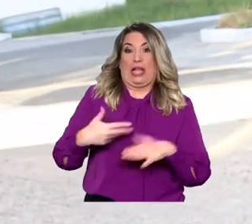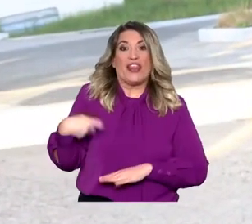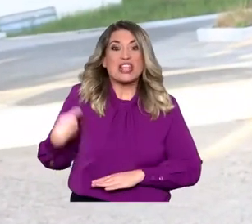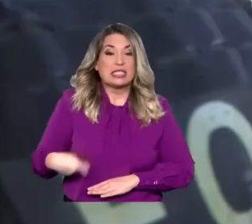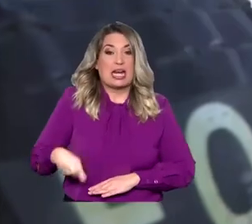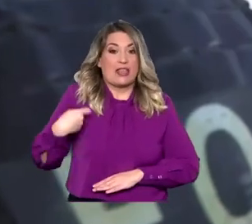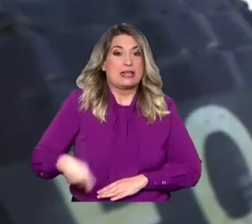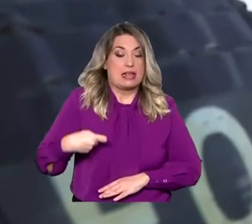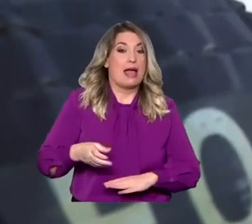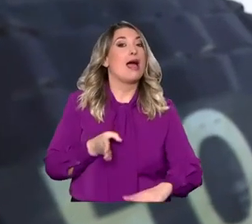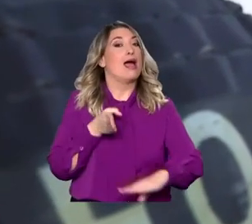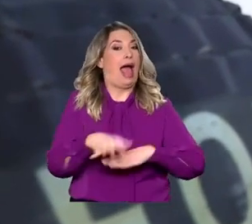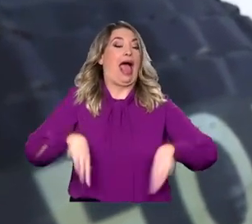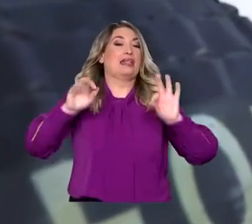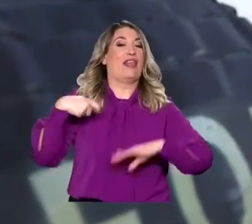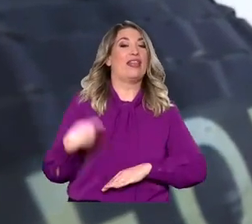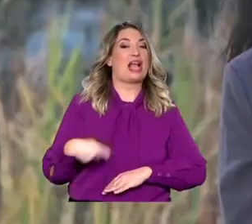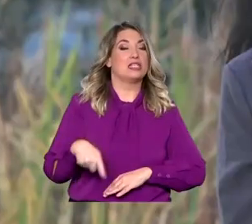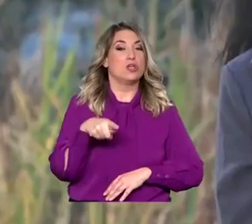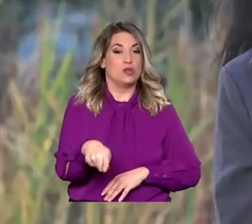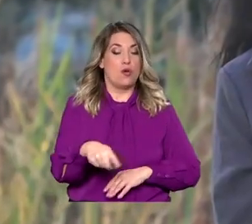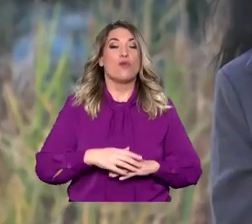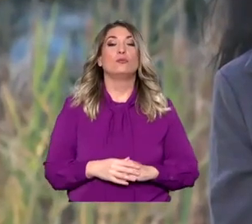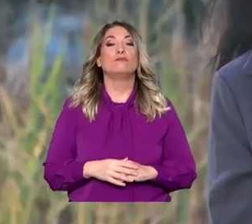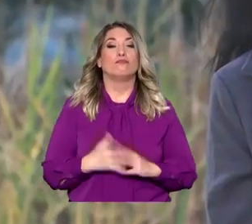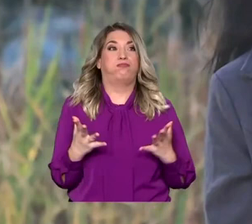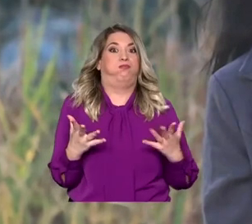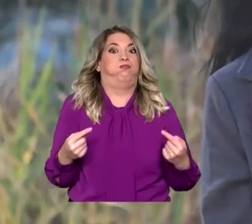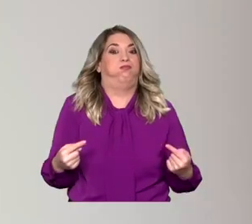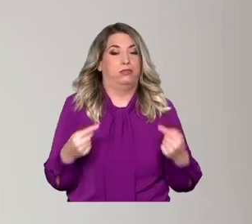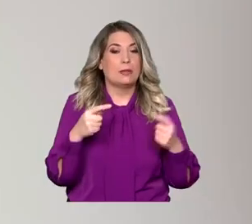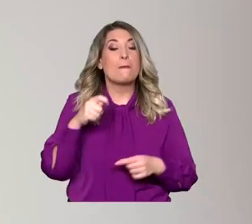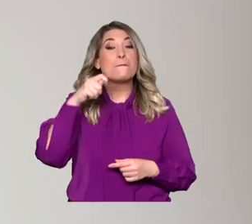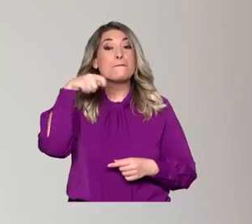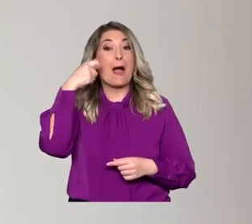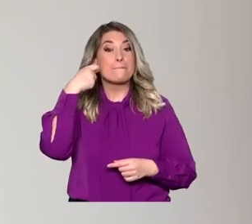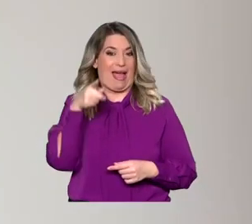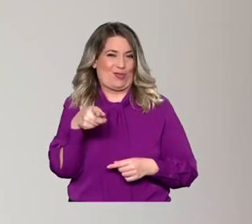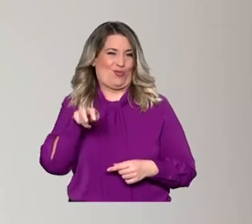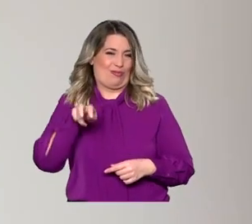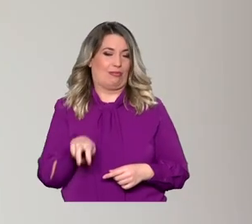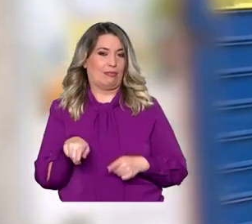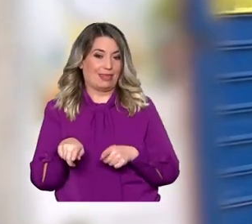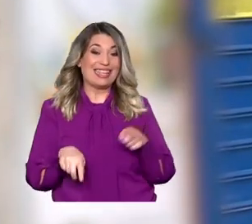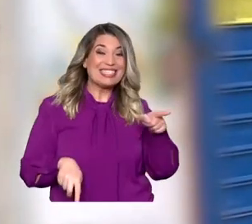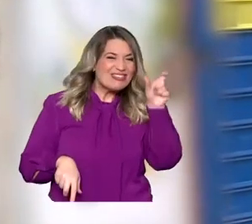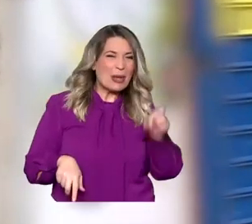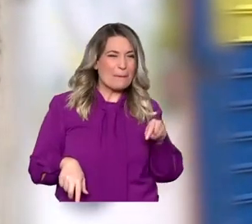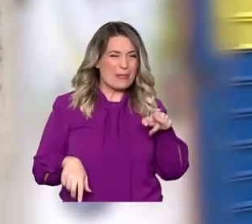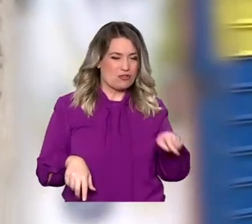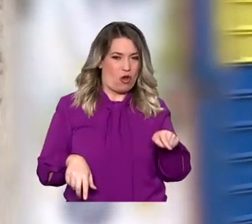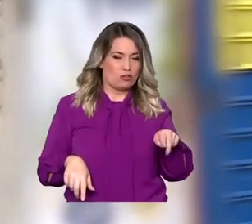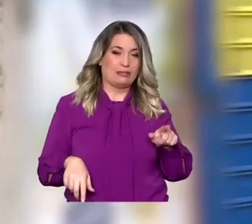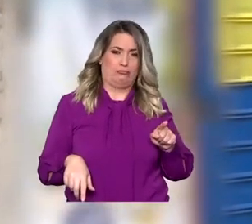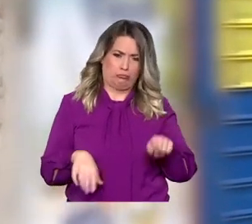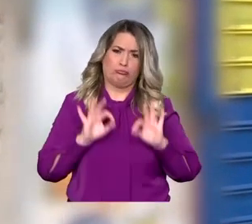χτύπησε κόκκινο στο εδώλιο κάθετα η μητέρα της μικρής και ο 53χρονος ιδιοκτήτης mini maret στον κολωνό έτερος